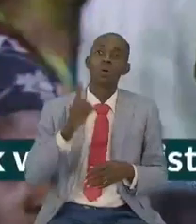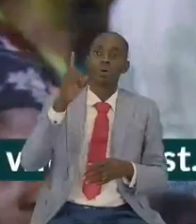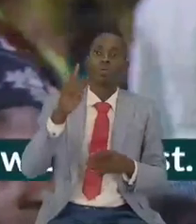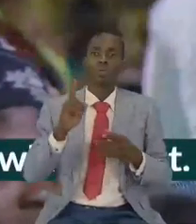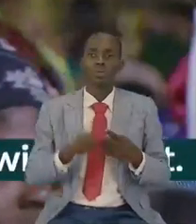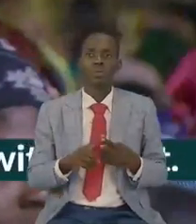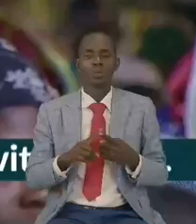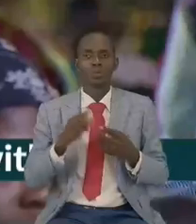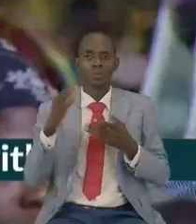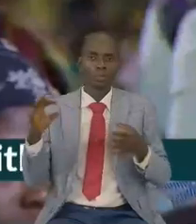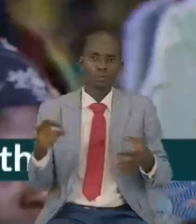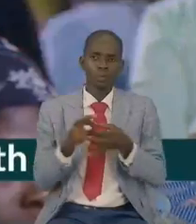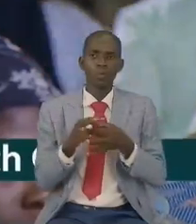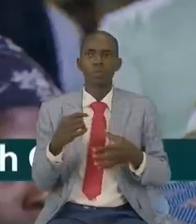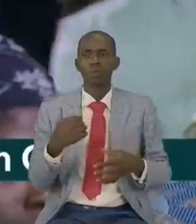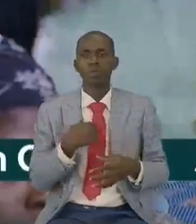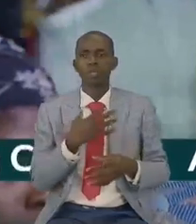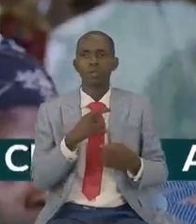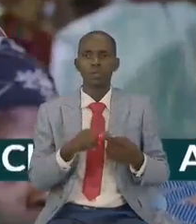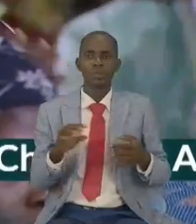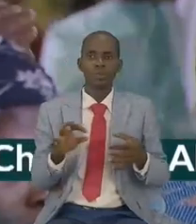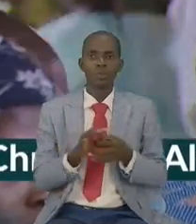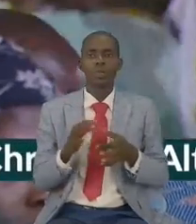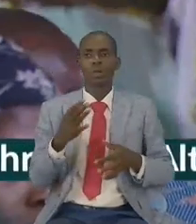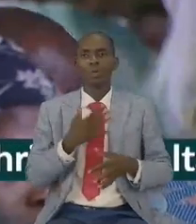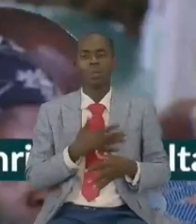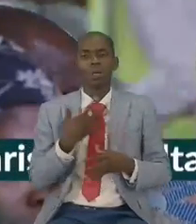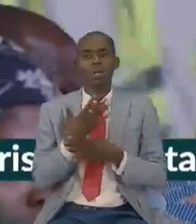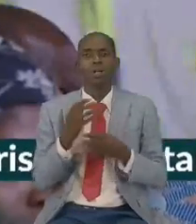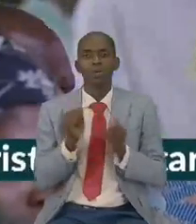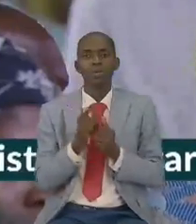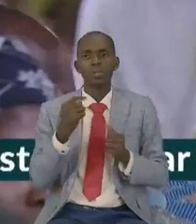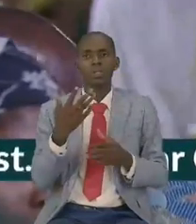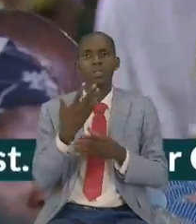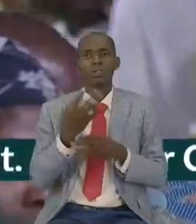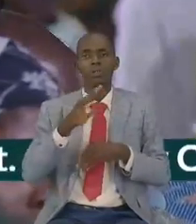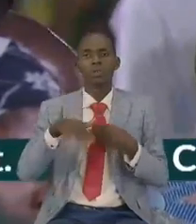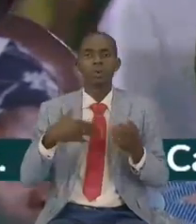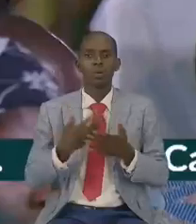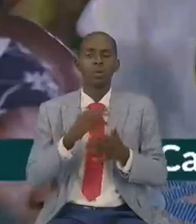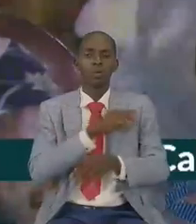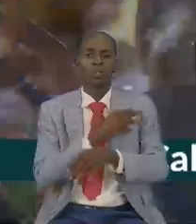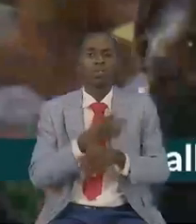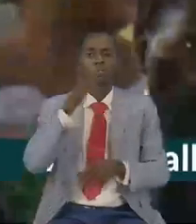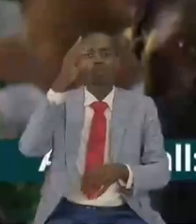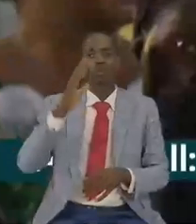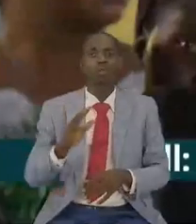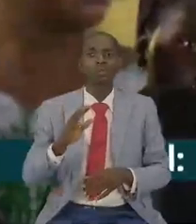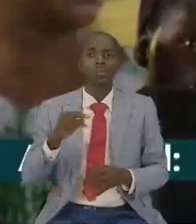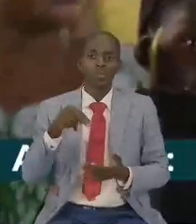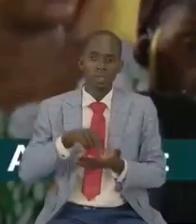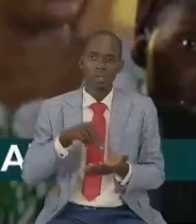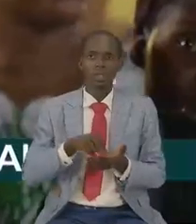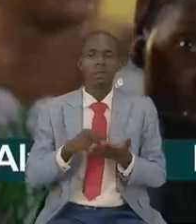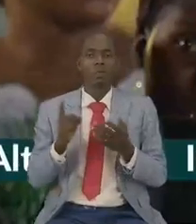réconcilie, qu'il joigne ma main à la main du Dieu Tout-Puissant. Toujours debout là-bas, toujours debout